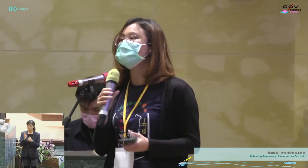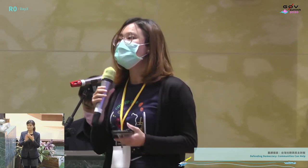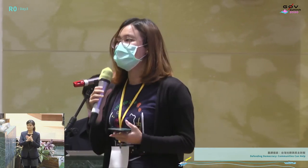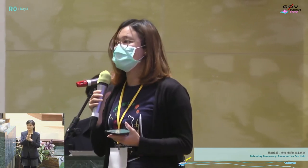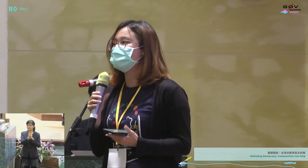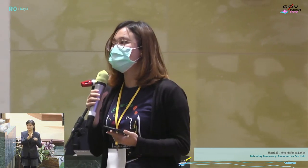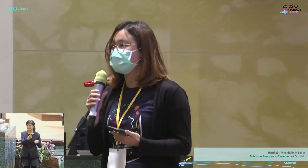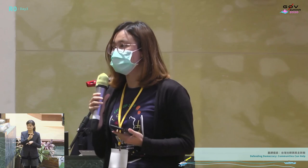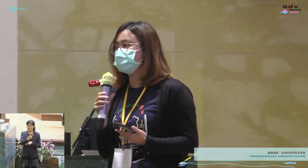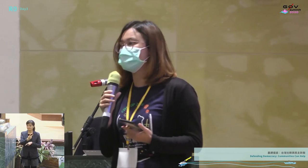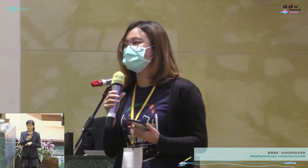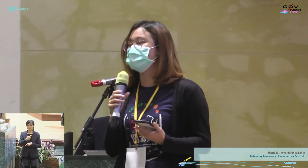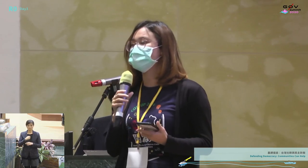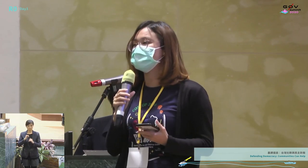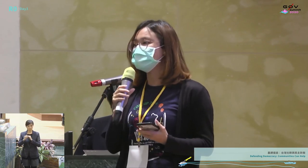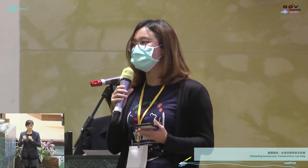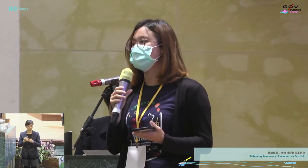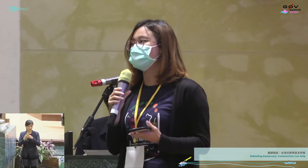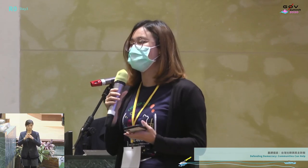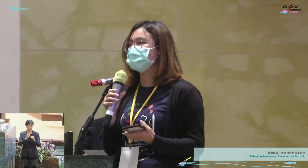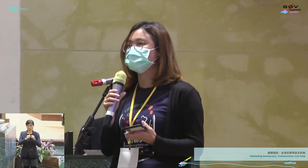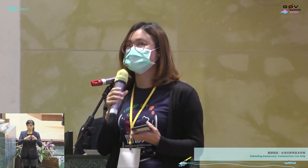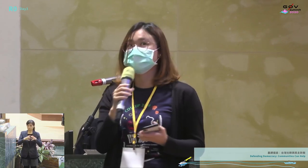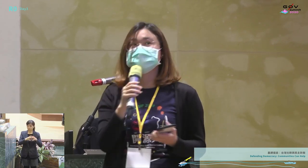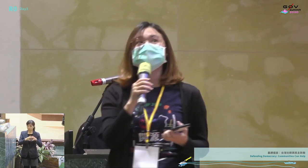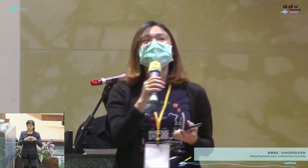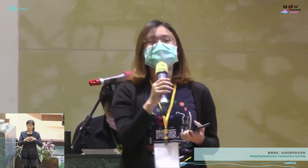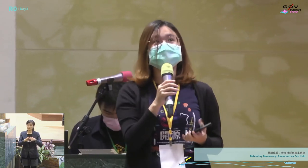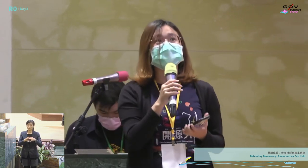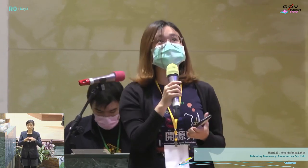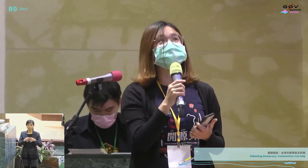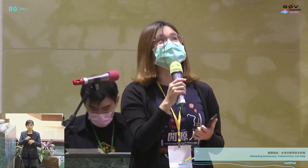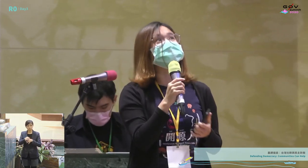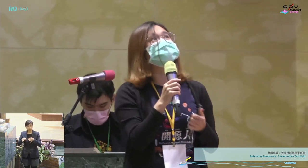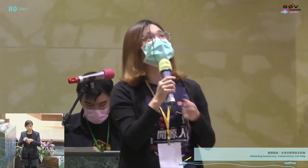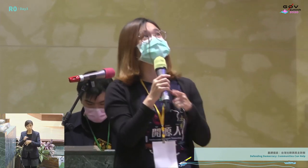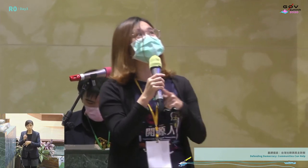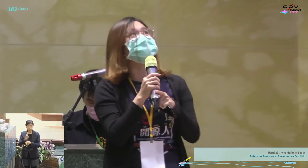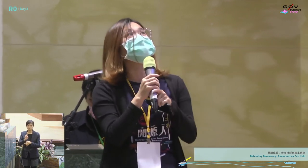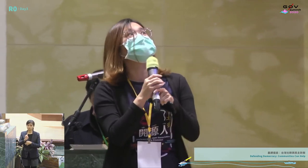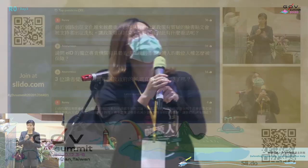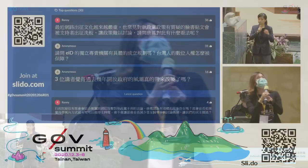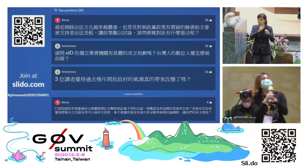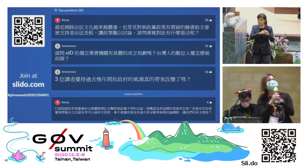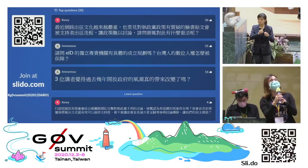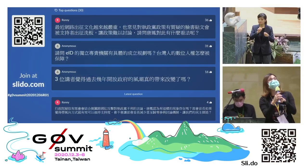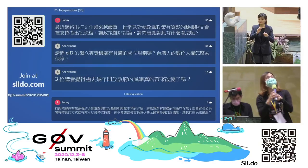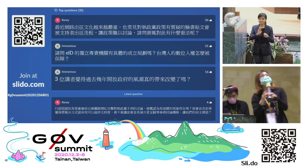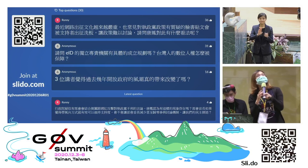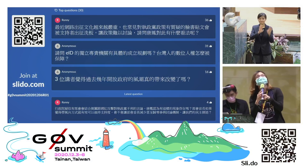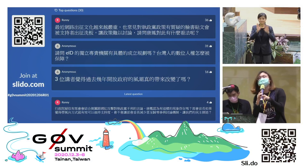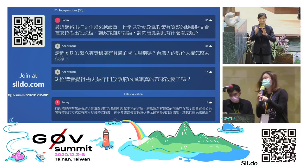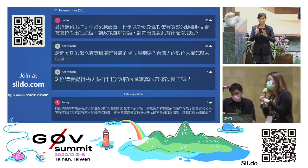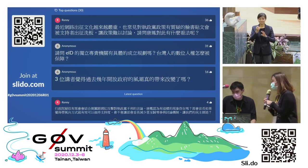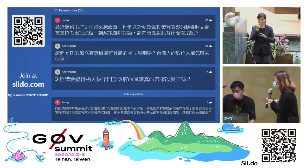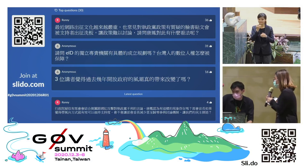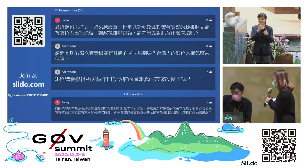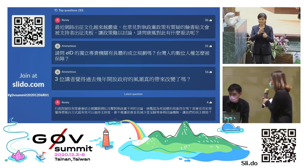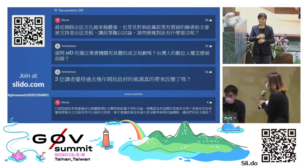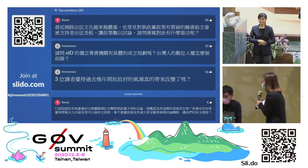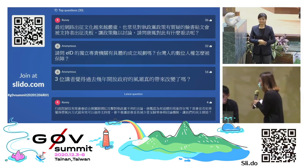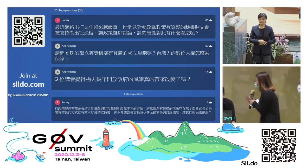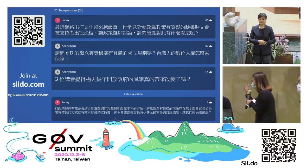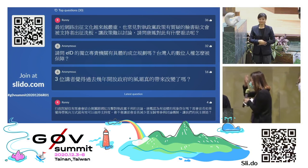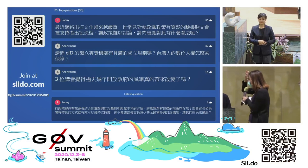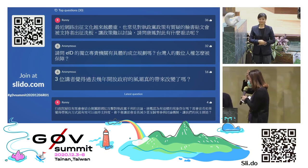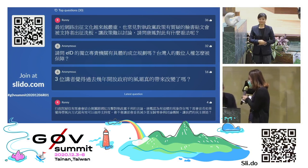老师，我们在民主上面，我们在社群上面的经营有哪一些的方向？那有一些题目